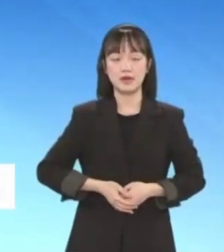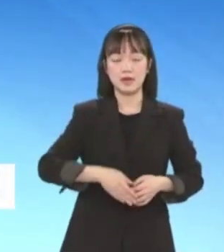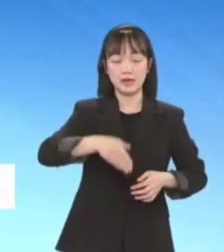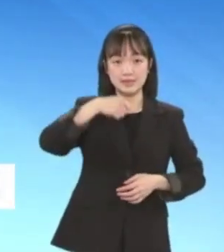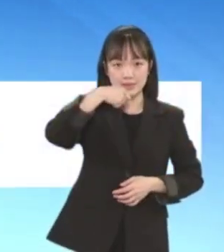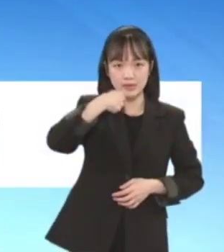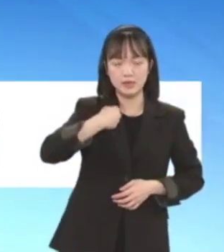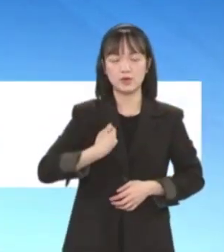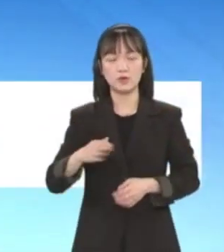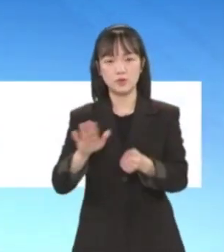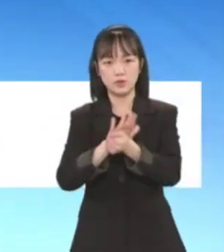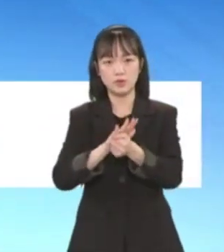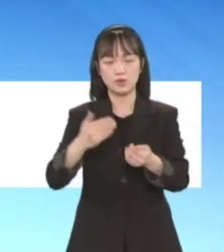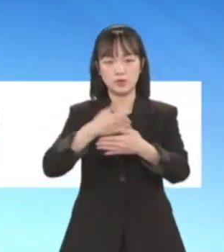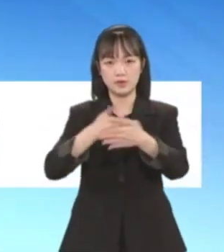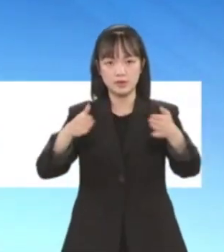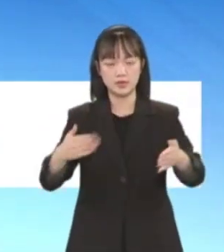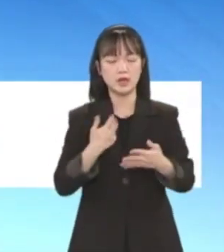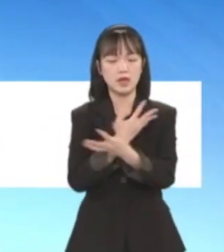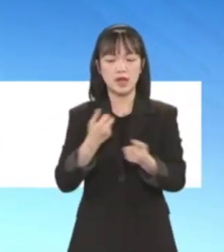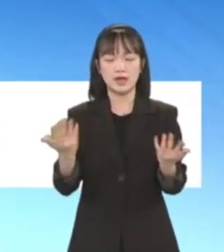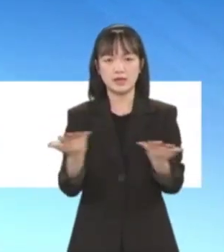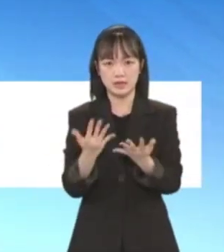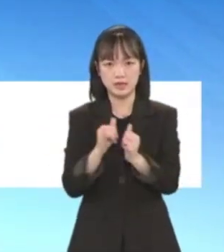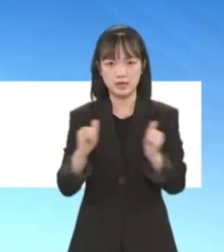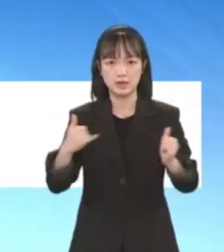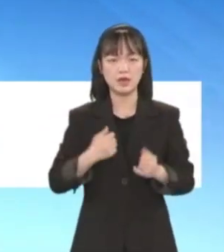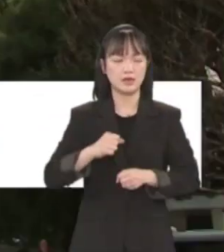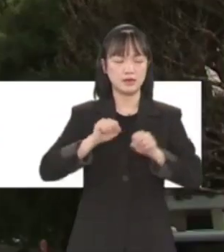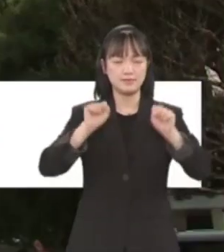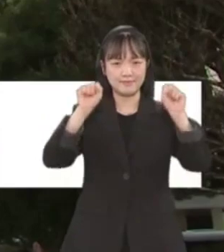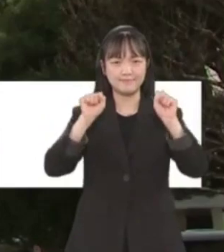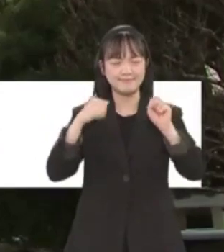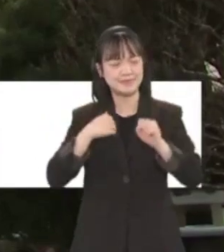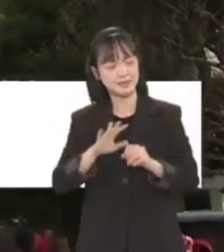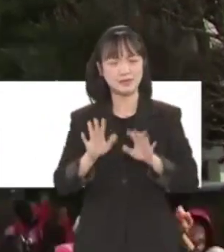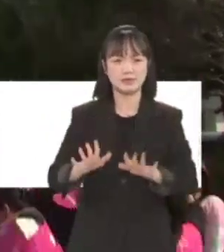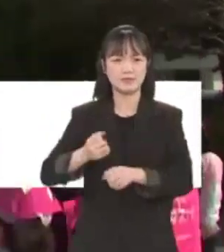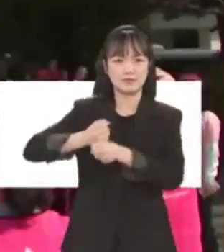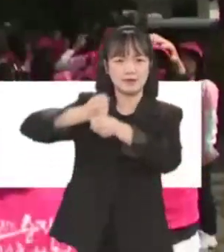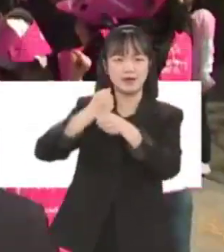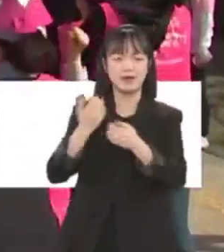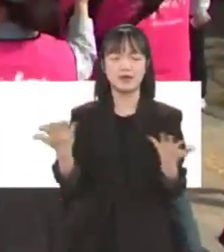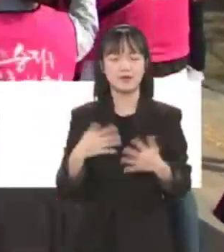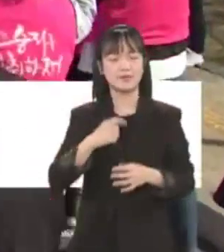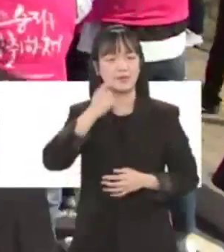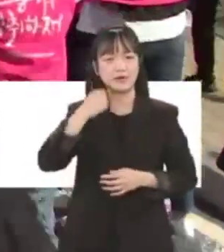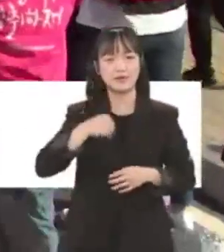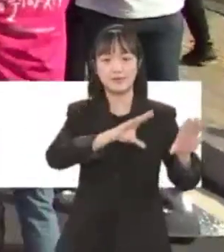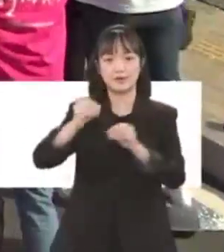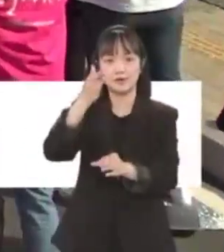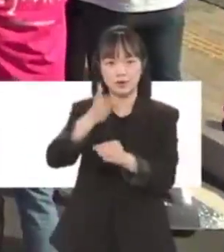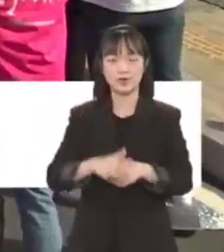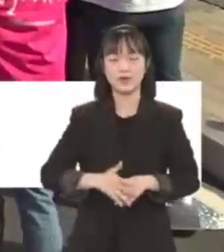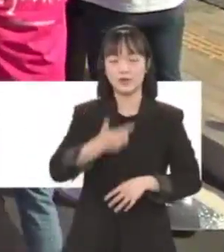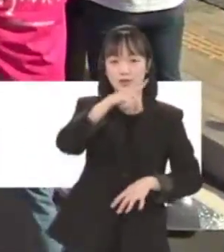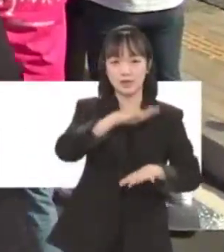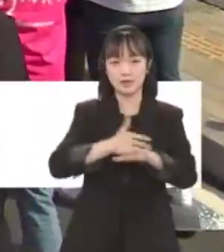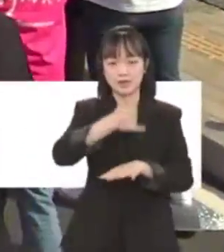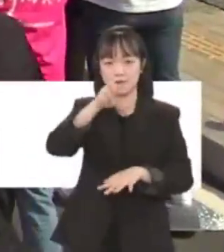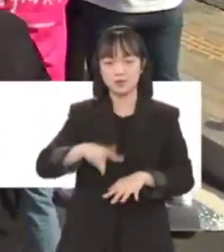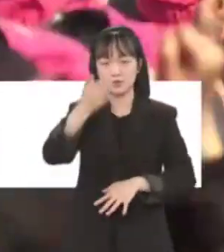급식과 돌봄교실 등 학교 비정규직 노동자들이 총 파업에 들어간 가운데 대전과 세종 충남에서도 교육공무직 전체 노조원